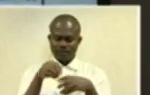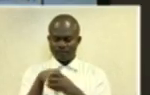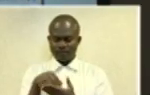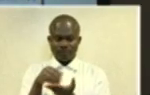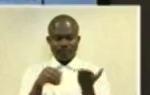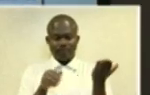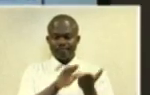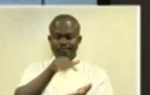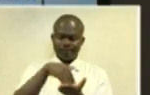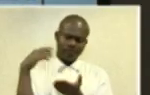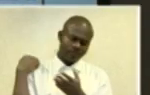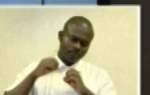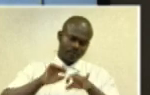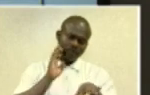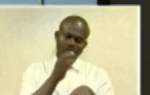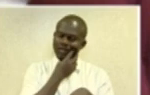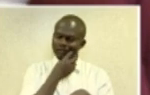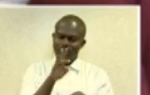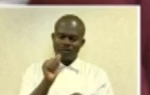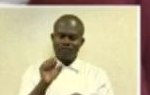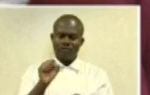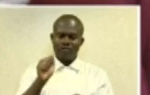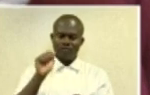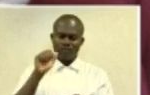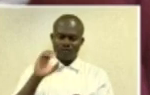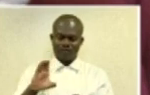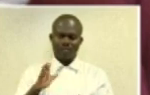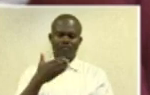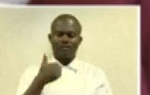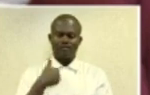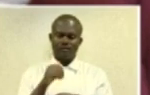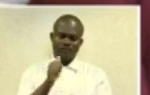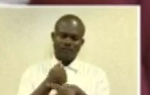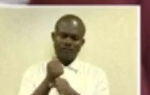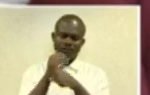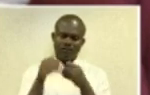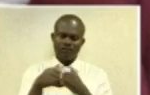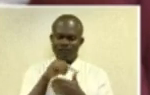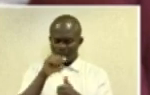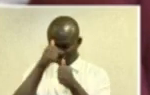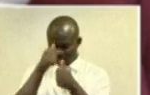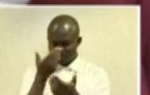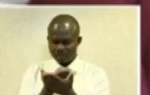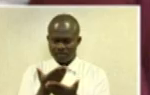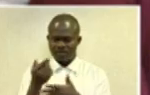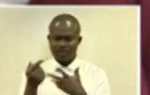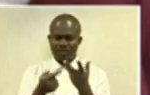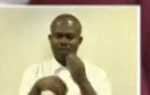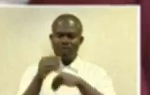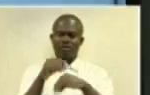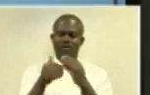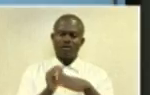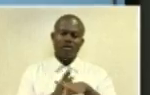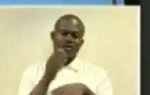kuba iki kigo gishinzwe gukwirakwiza amazi isuku n'isukura WASAC cyaragiye gishyira abakozi mu myanya hadakurikijwe ibisabwa. Amasoko